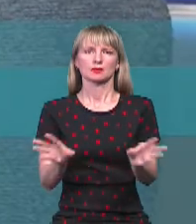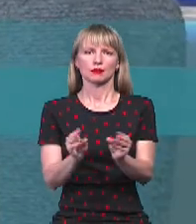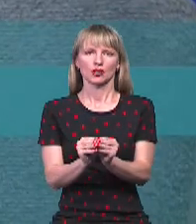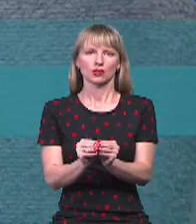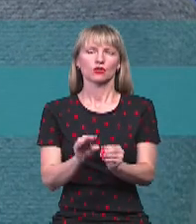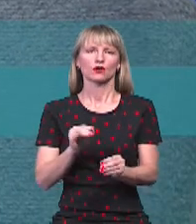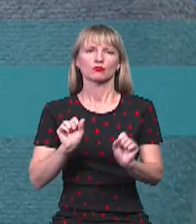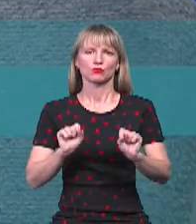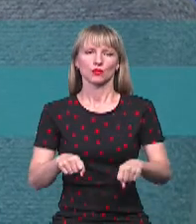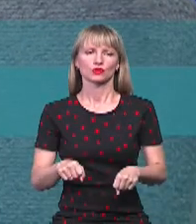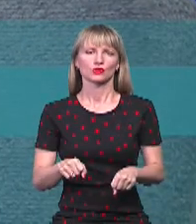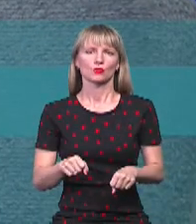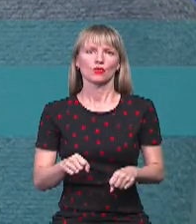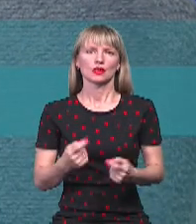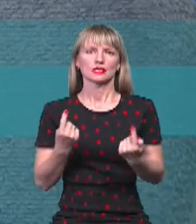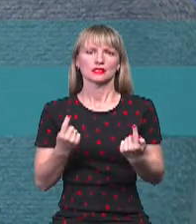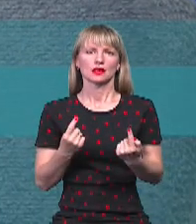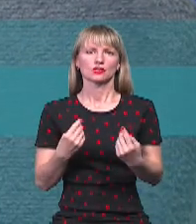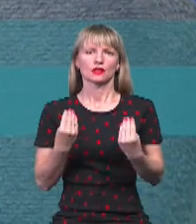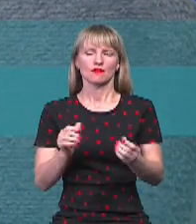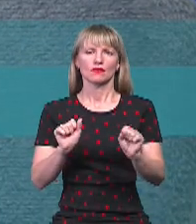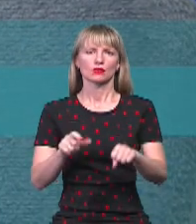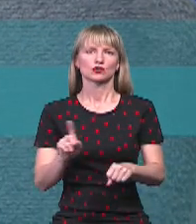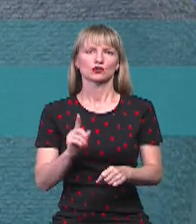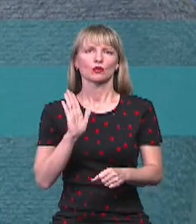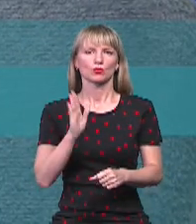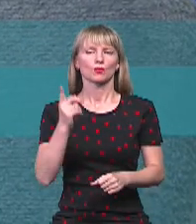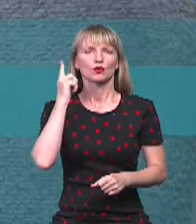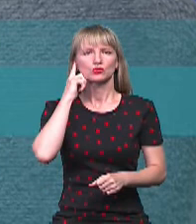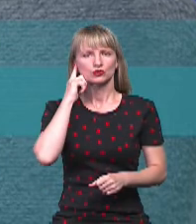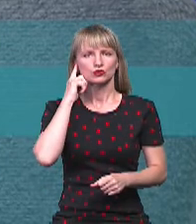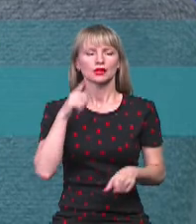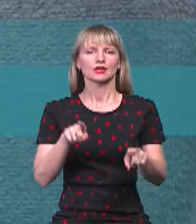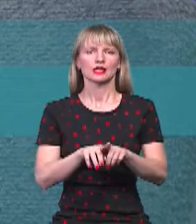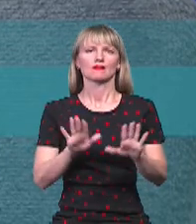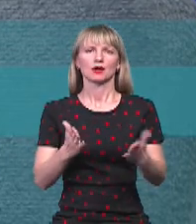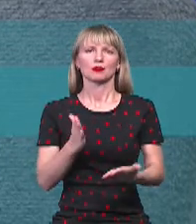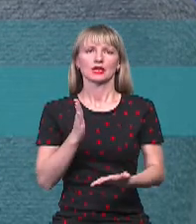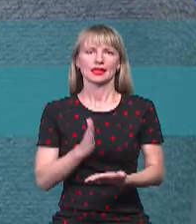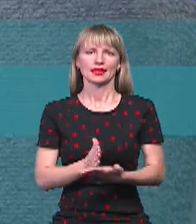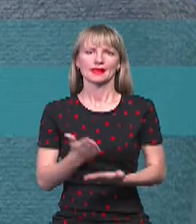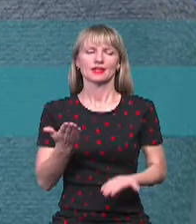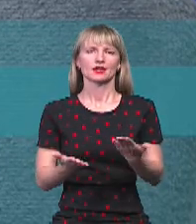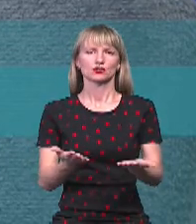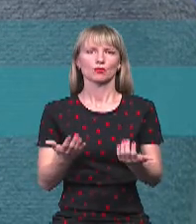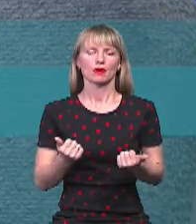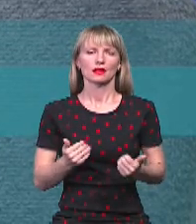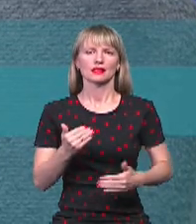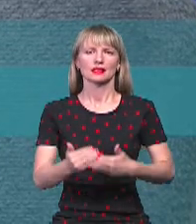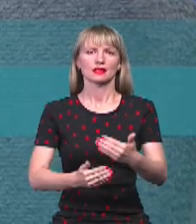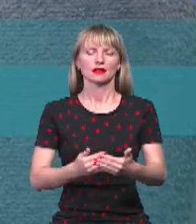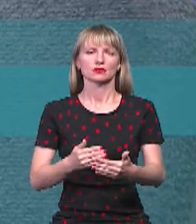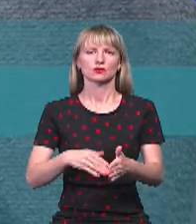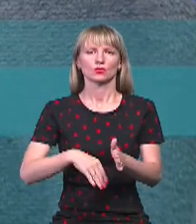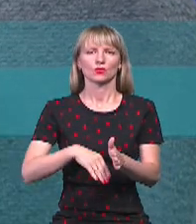тоді може, ну тоді значно більший шанс, що це звернення буде почути. І такі випадки є. Якщо брати тенденцію, їх